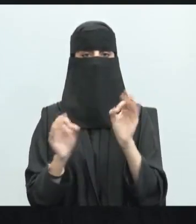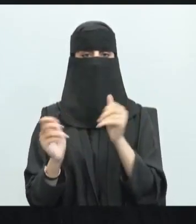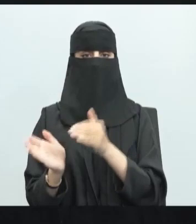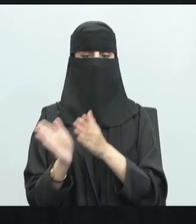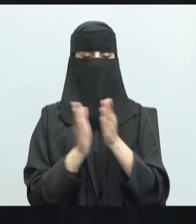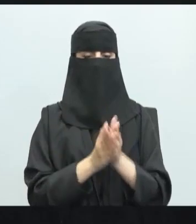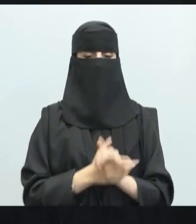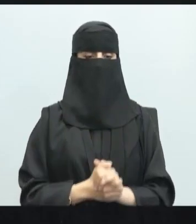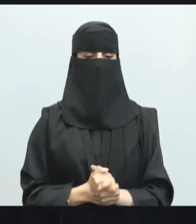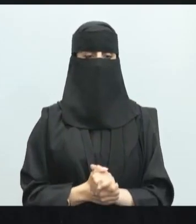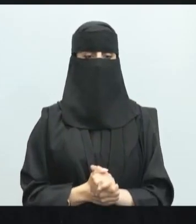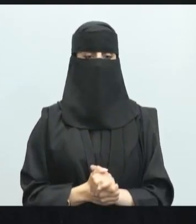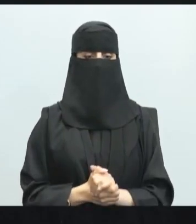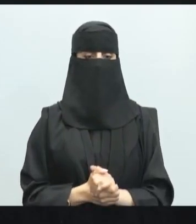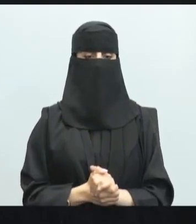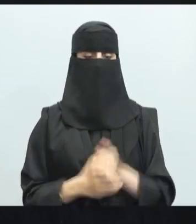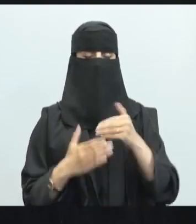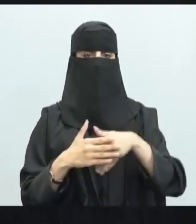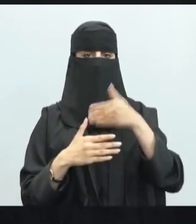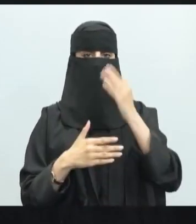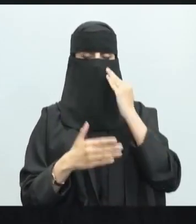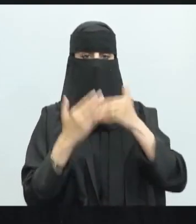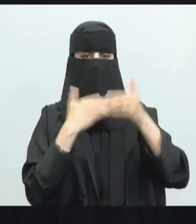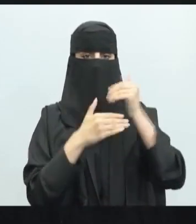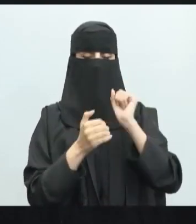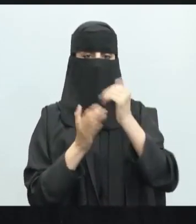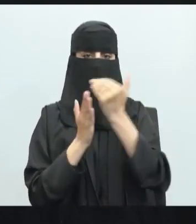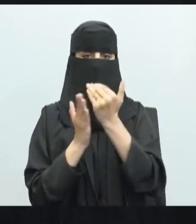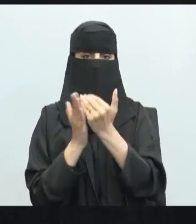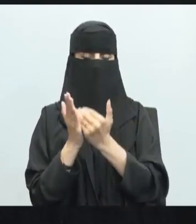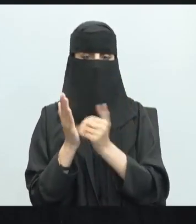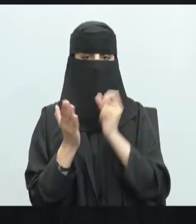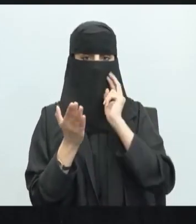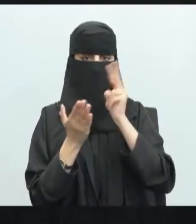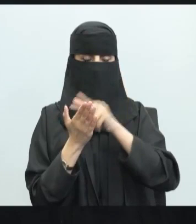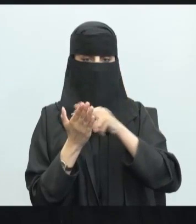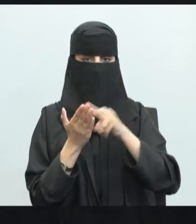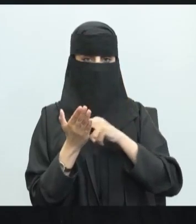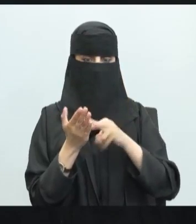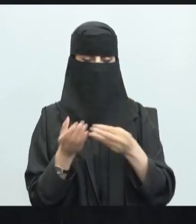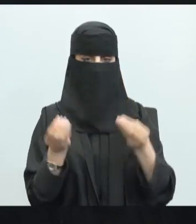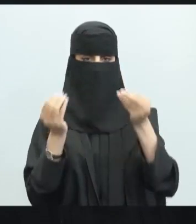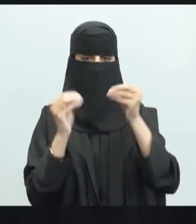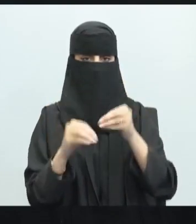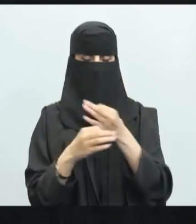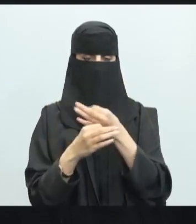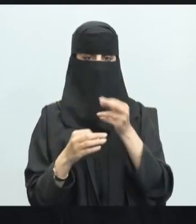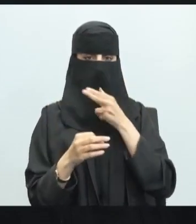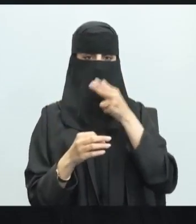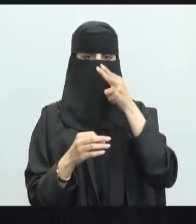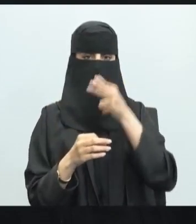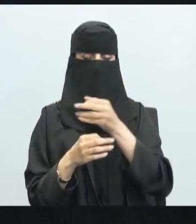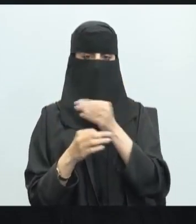بعد ذلك كان لدينا استذكار خطوات القراءة المتعمقة. قلنا لكم أنه لابد